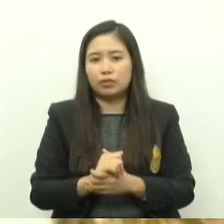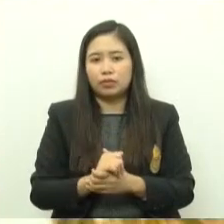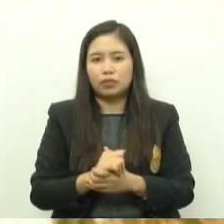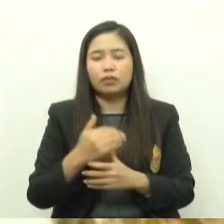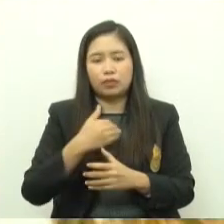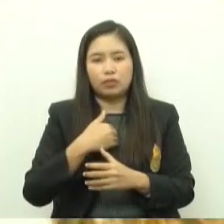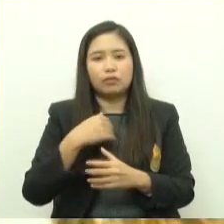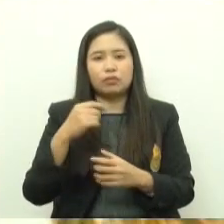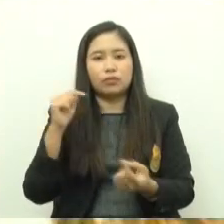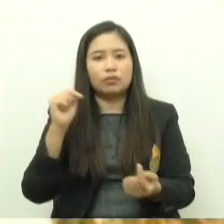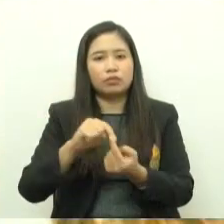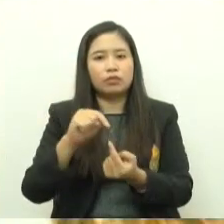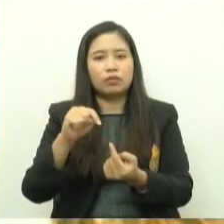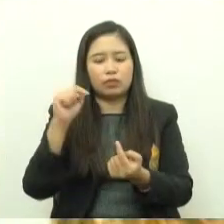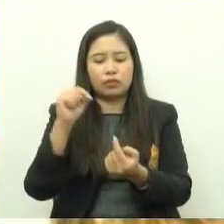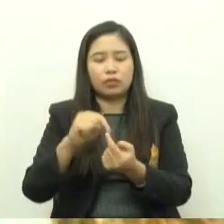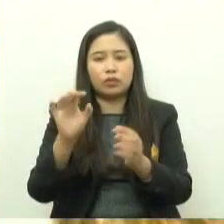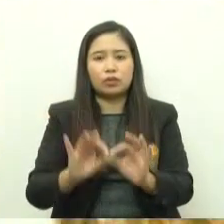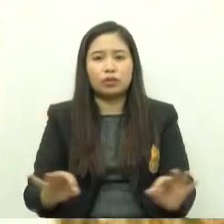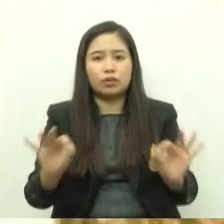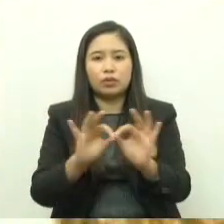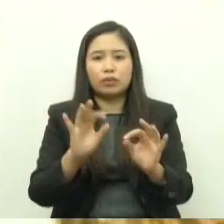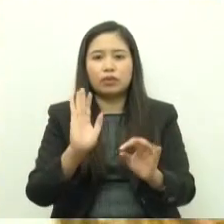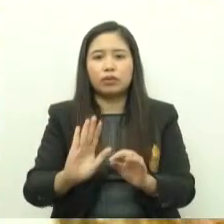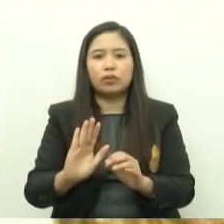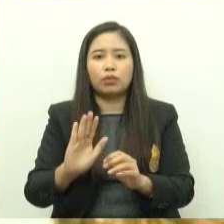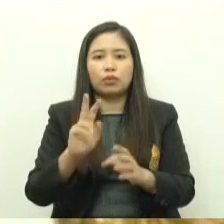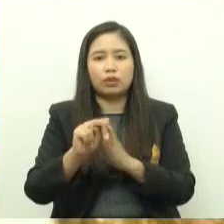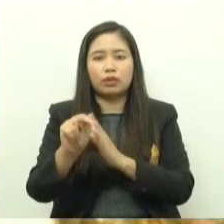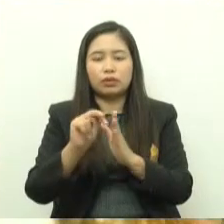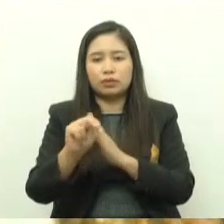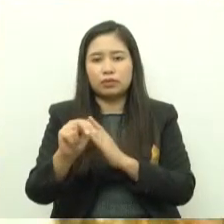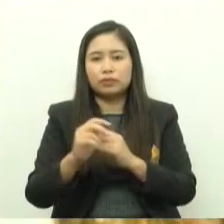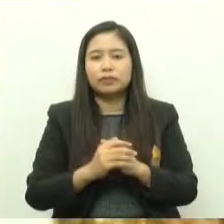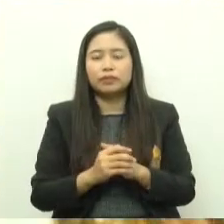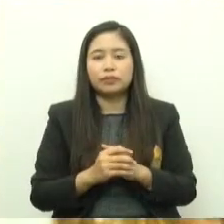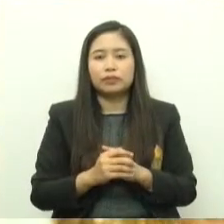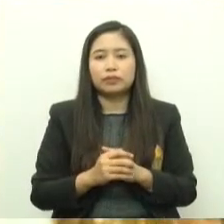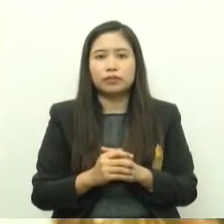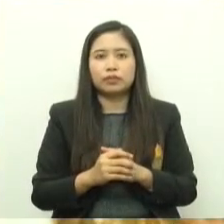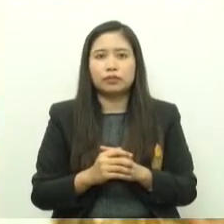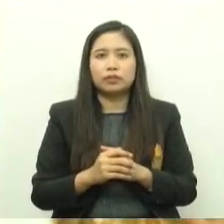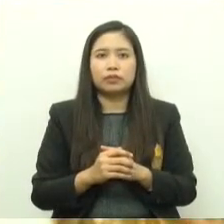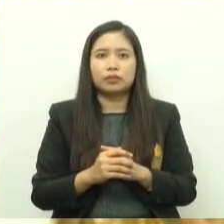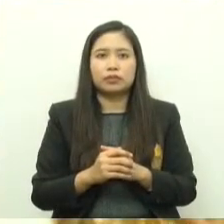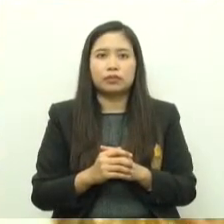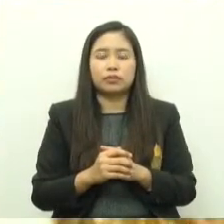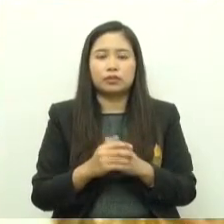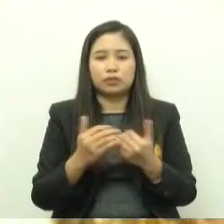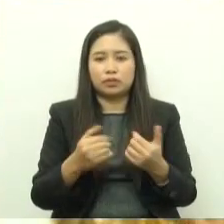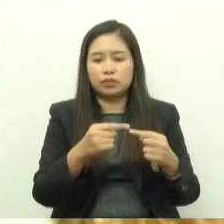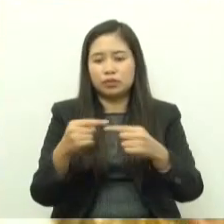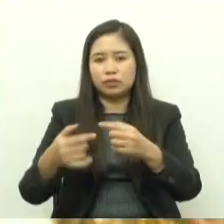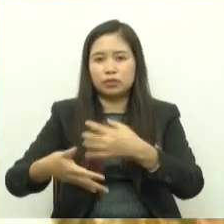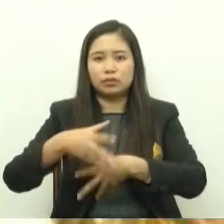จุดเน้นเป็นวัฒนธรรมเชิงพื้นที่ที่ของเรานะคะวิถีน่านอันนี้ก็ได้นำสู่การปฏิบัติก็คือ